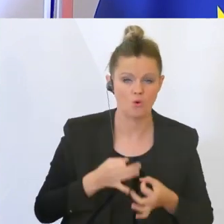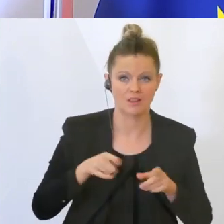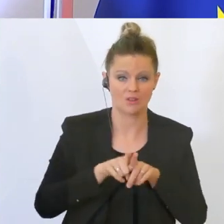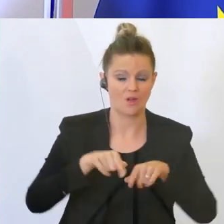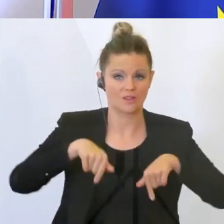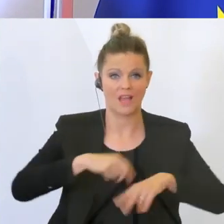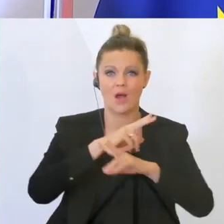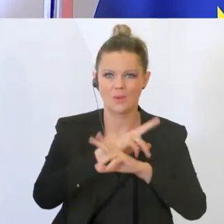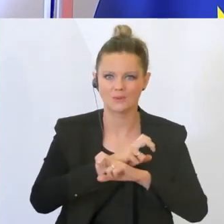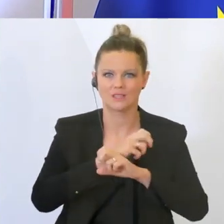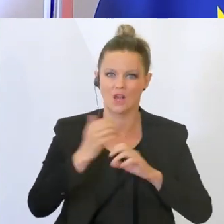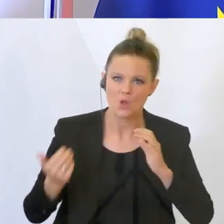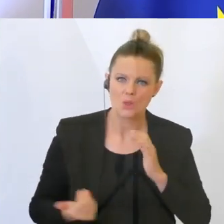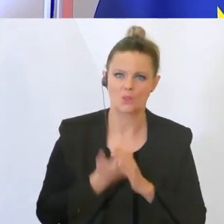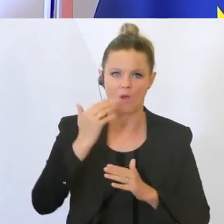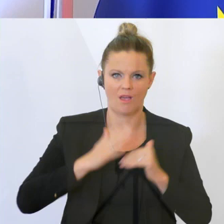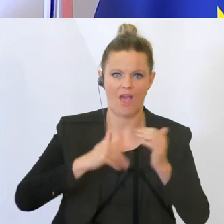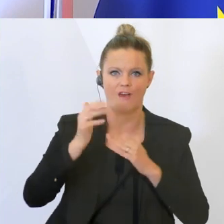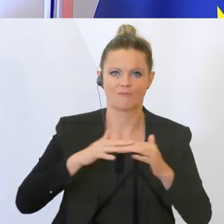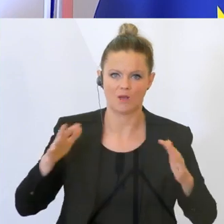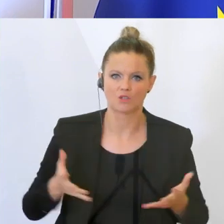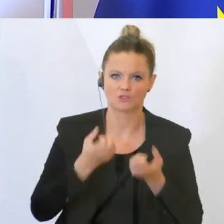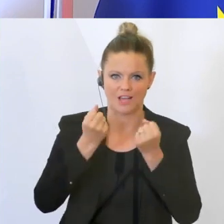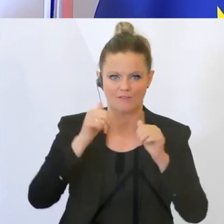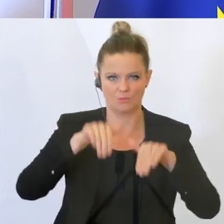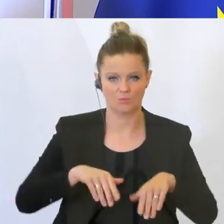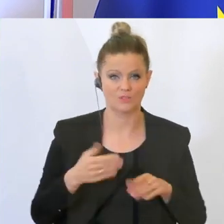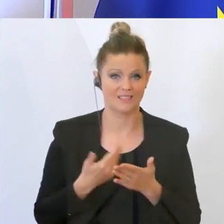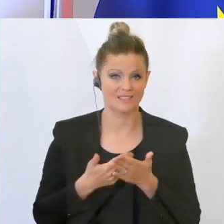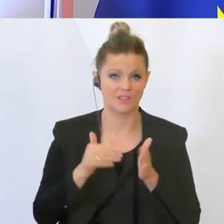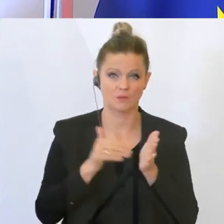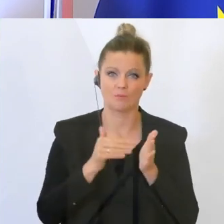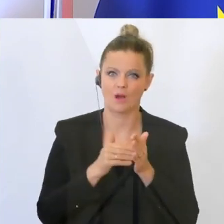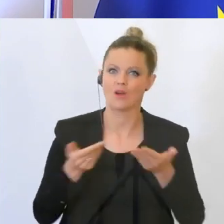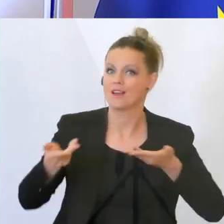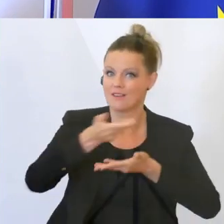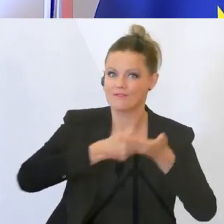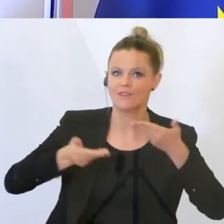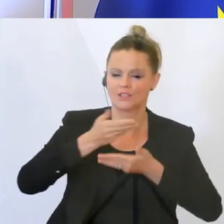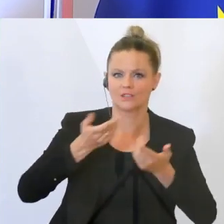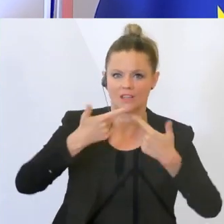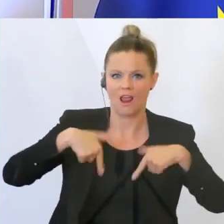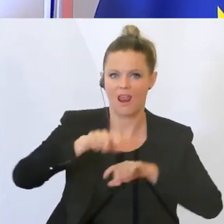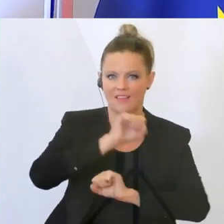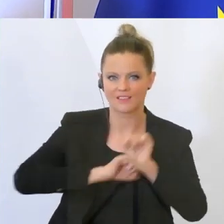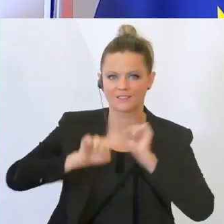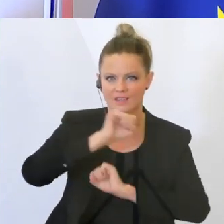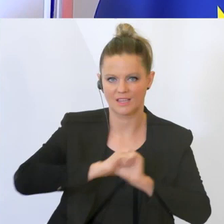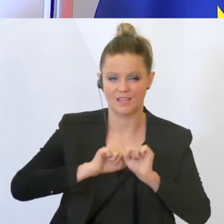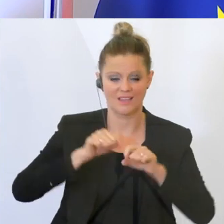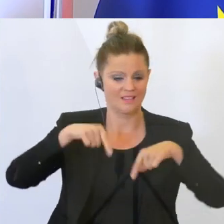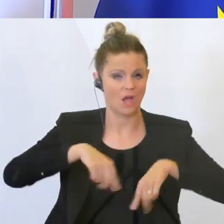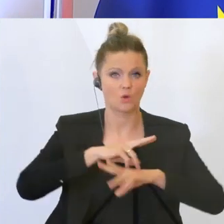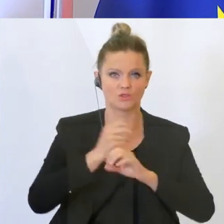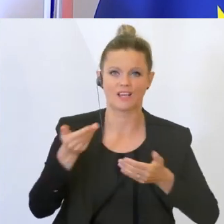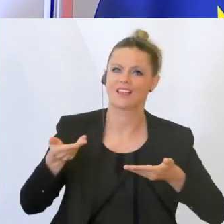in Österreich wieder erneut zu schaffen. Dafür braucht es diese wirtschaftliche Landesverteidigung, um die Wirtschaft